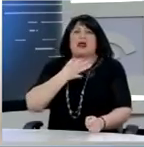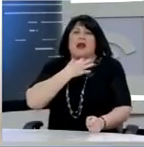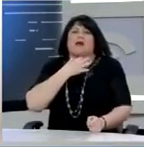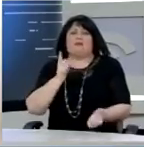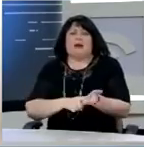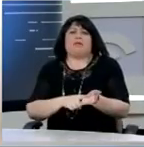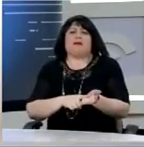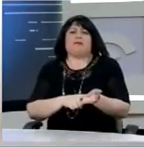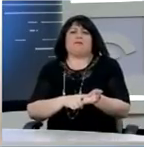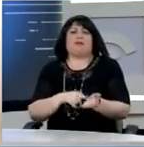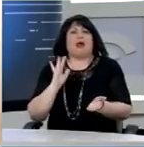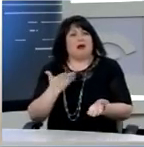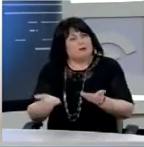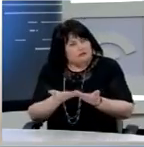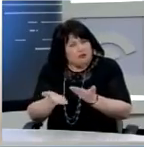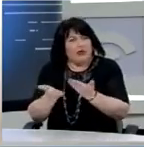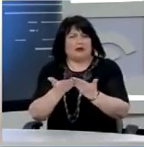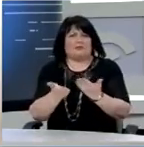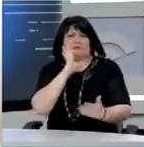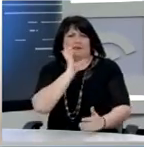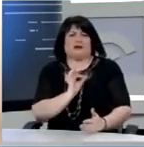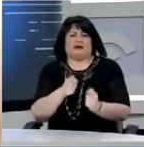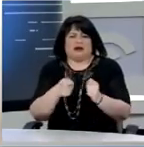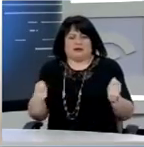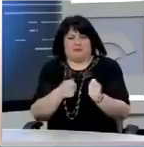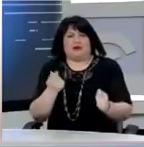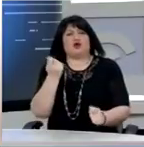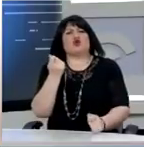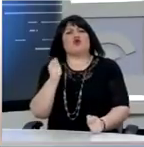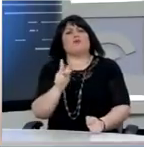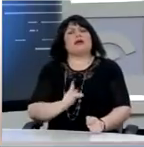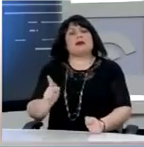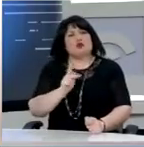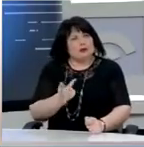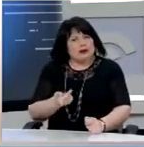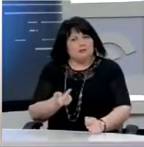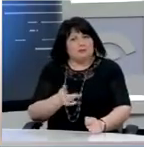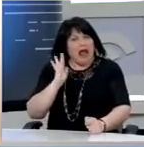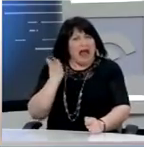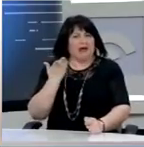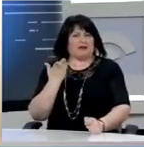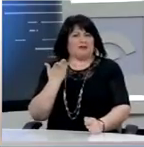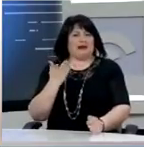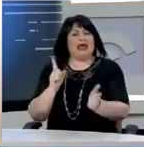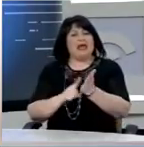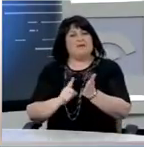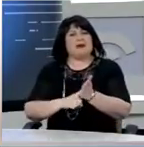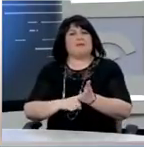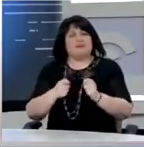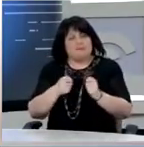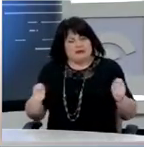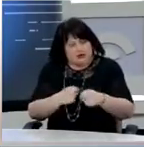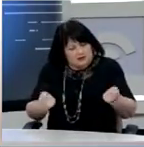εάν τα μέτρα αυτά υπηρετούν την οικονομία και την κοινωνία, Εάν επομένως έπρεπε να ληφθούν αυτά τα